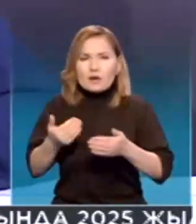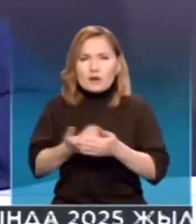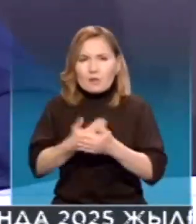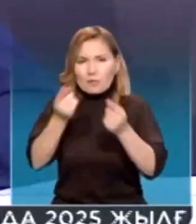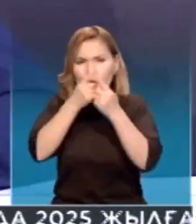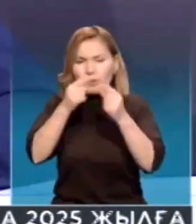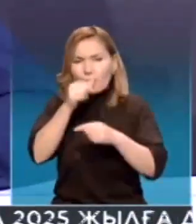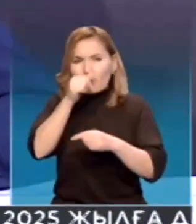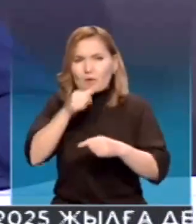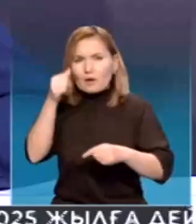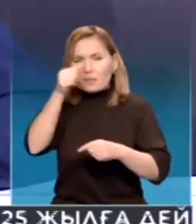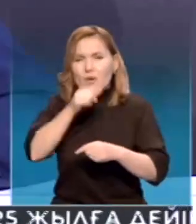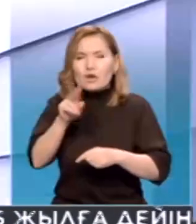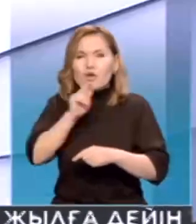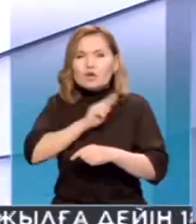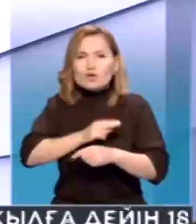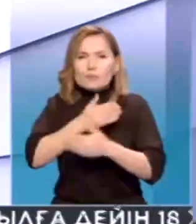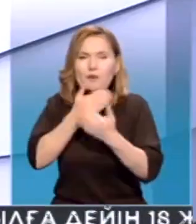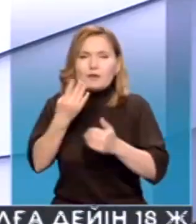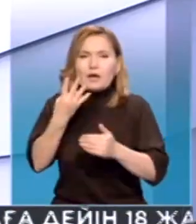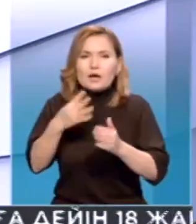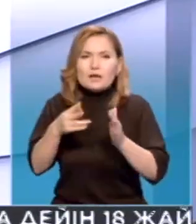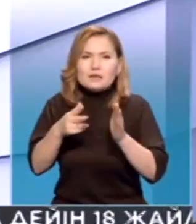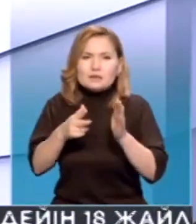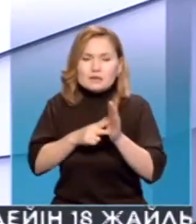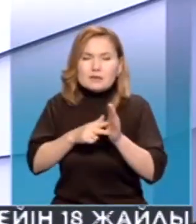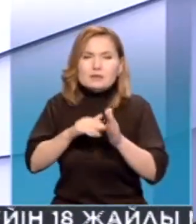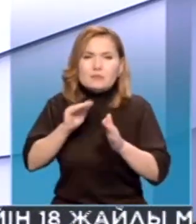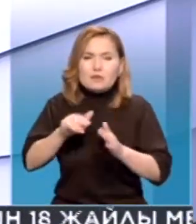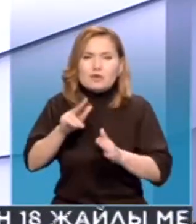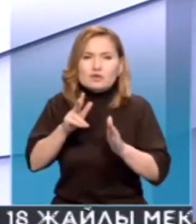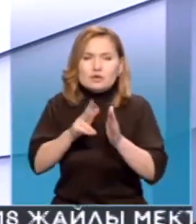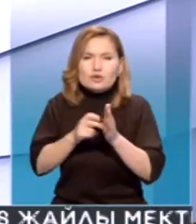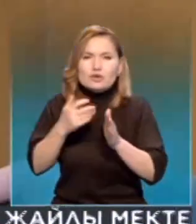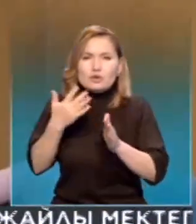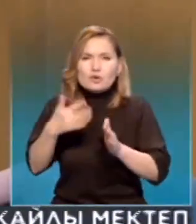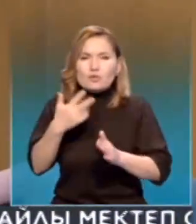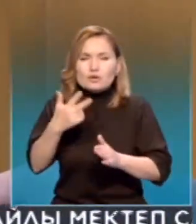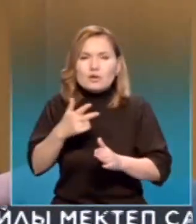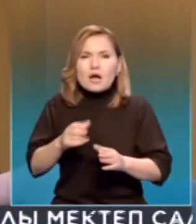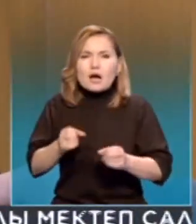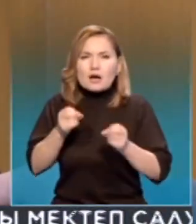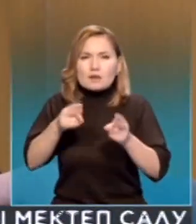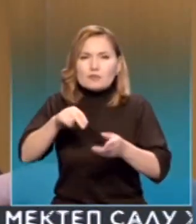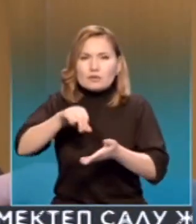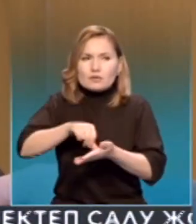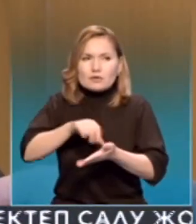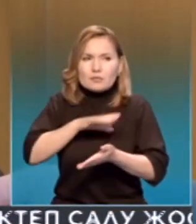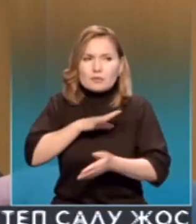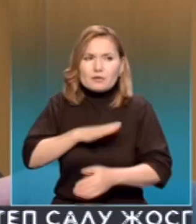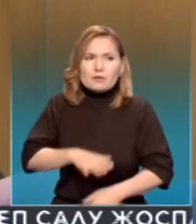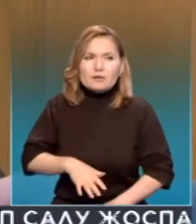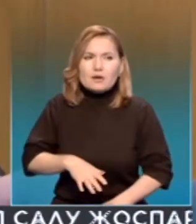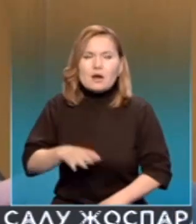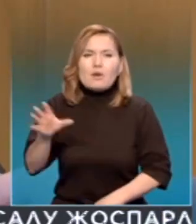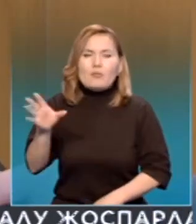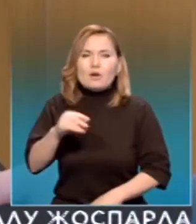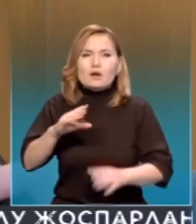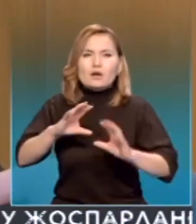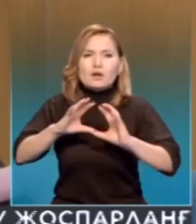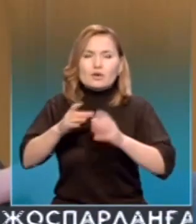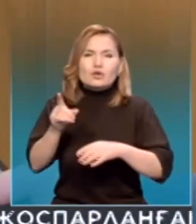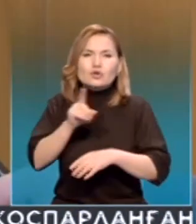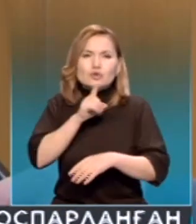мәліметінше былтыр жұмыссыз адамдар 48853 қылмыс істеген. Ниет жастар бұл бүкіл дүние жүзінде